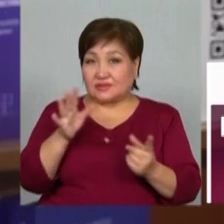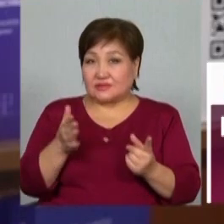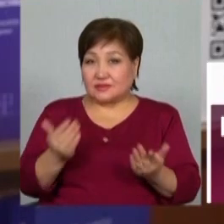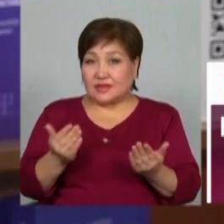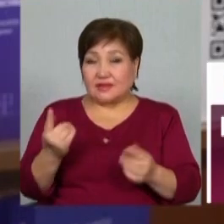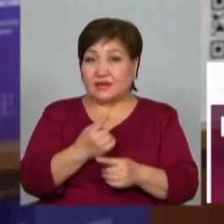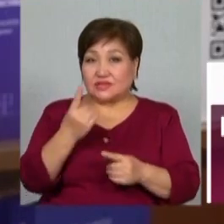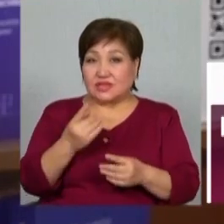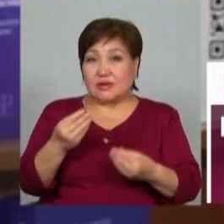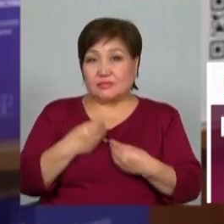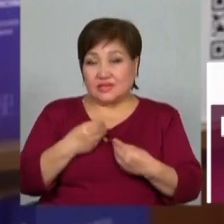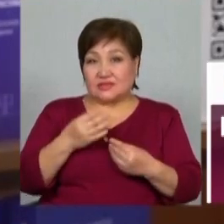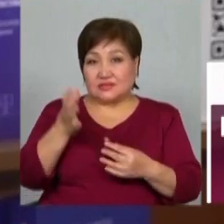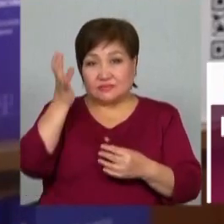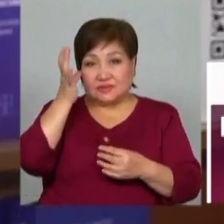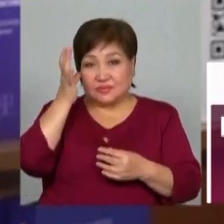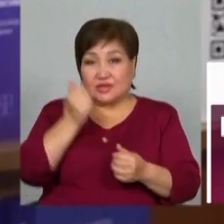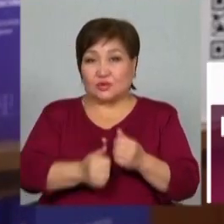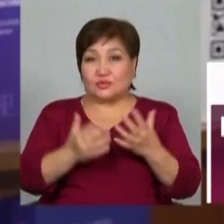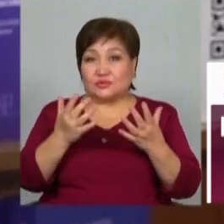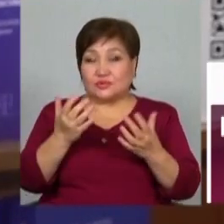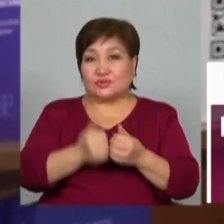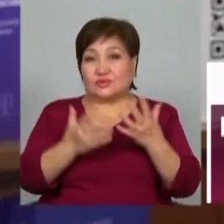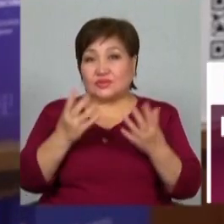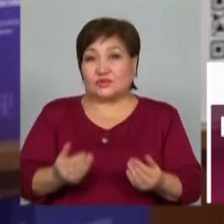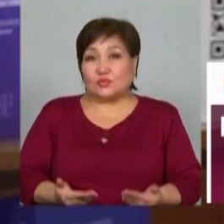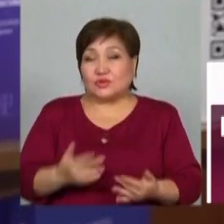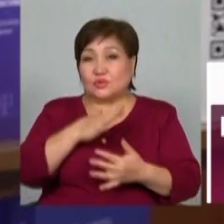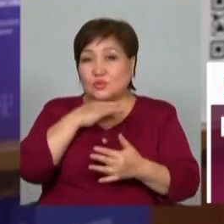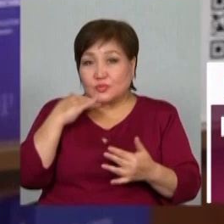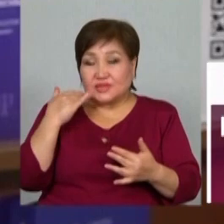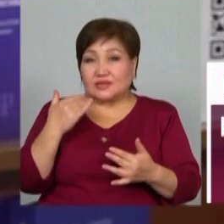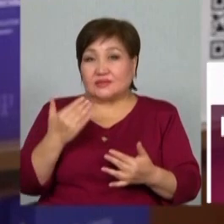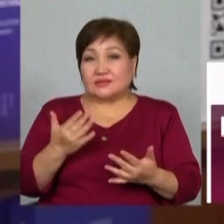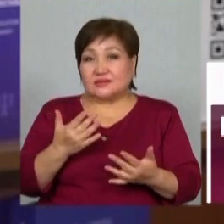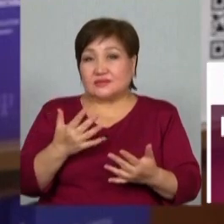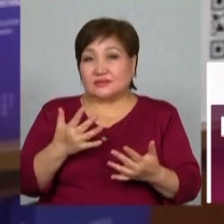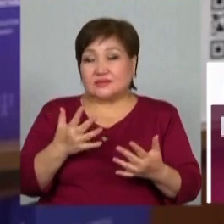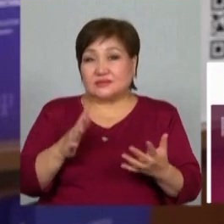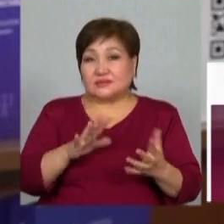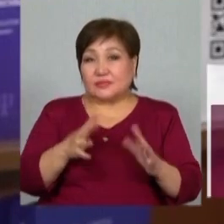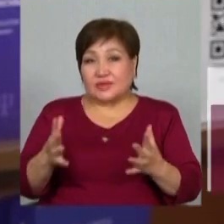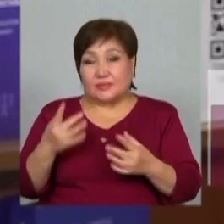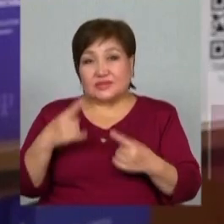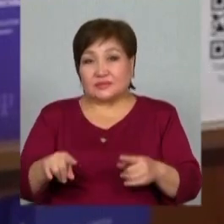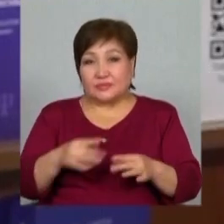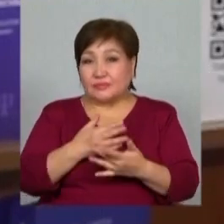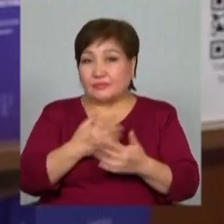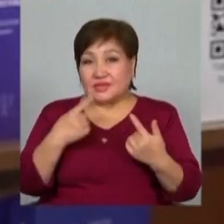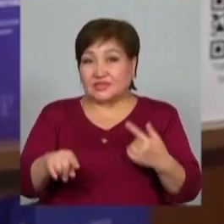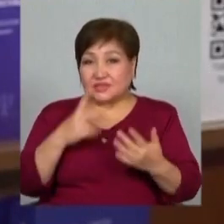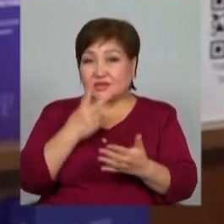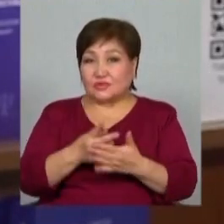ол жағдай күнделікті өмірде көптеген дүниеге басқаша қарауға, басқаша шешім қабылдауға, әрекет етуге,